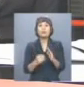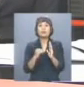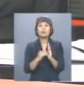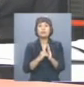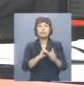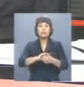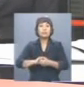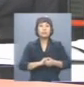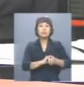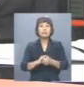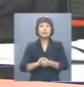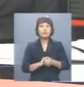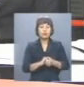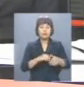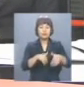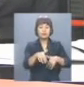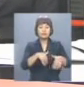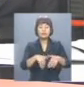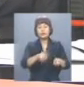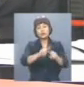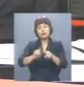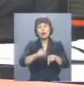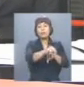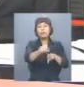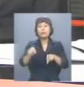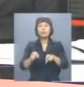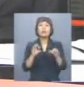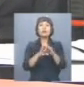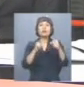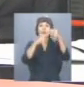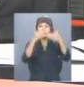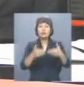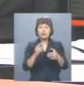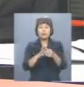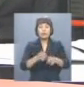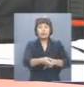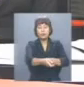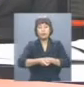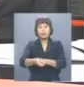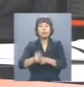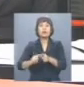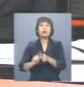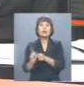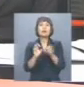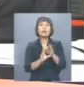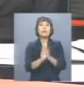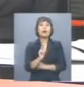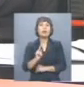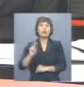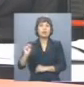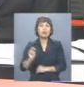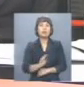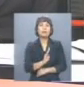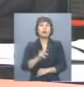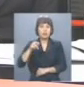ภาคของประชาชนรวมไปถึงอีกหลายภาคส่วนจัดกิจกรรมทำความสะอาดครั้งใหญ่ขึ้นที่เขตบางกอกน้อยและเขตบางพลัดค่ะเพื่อเป็นการ